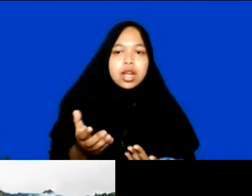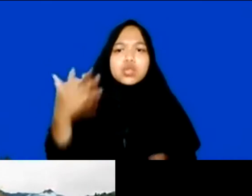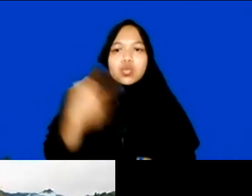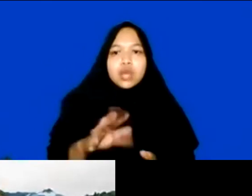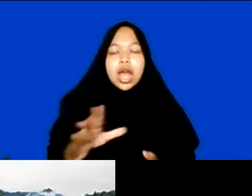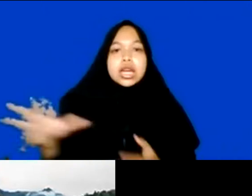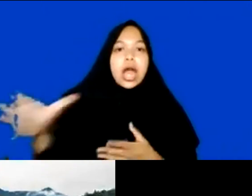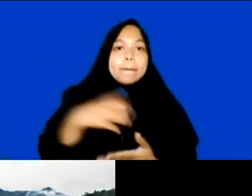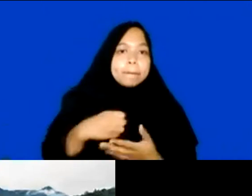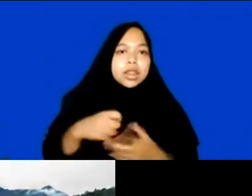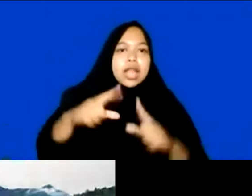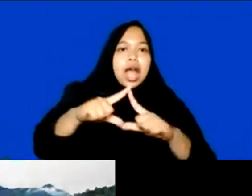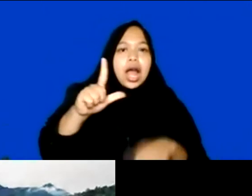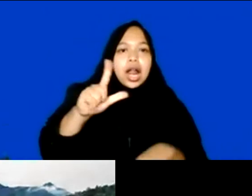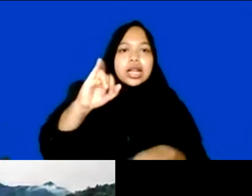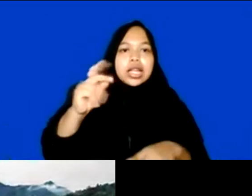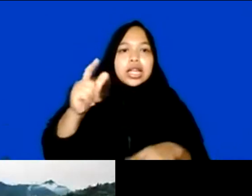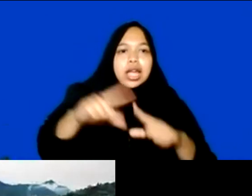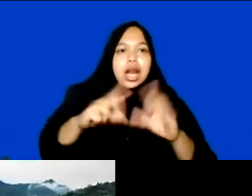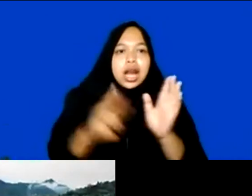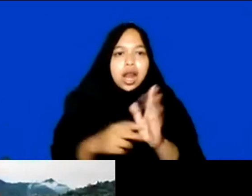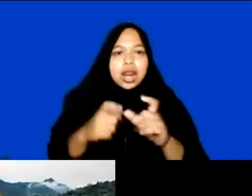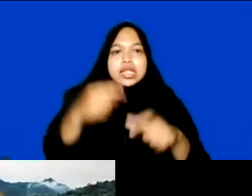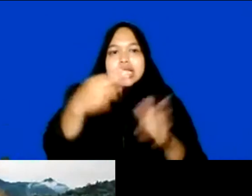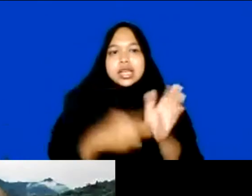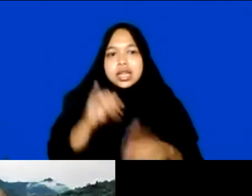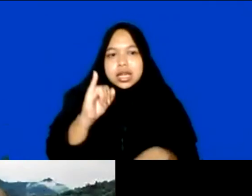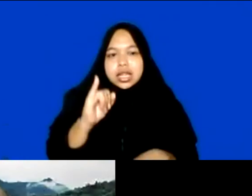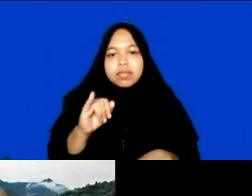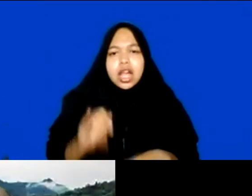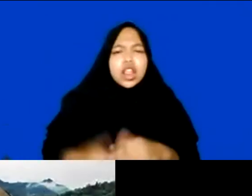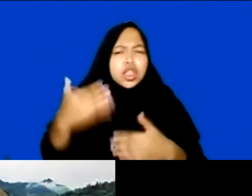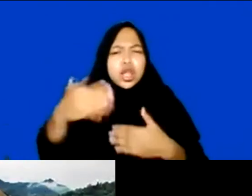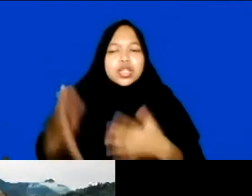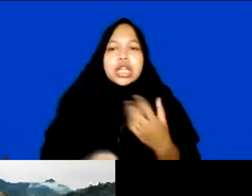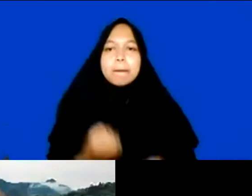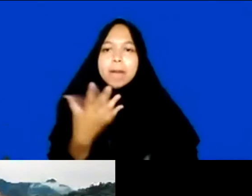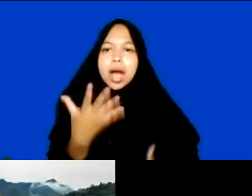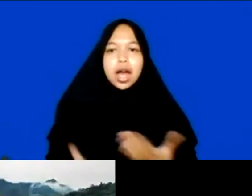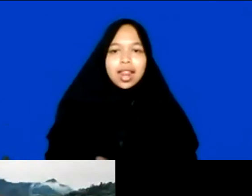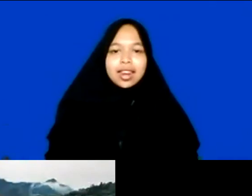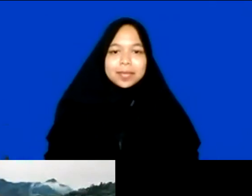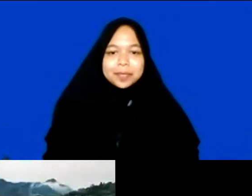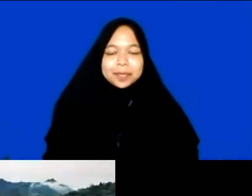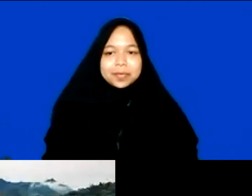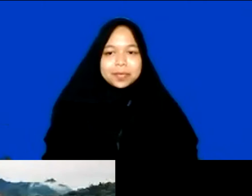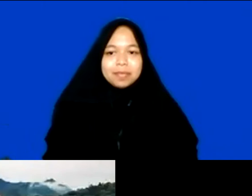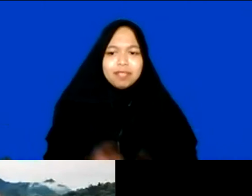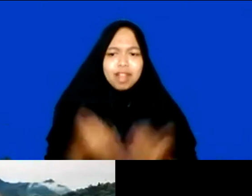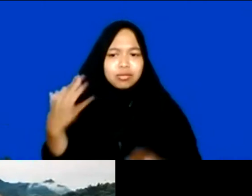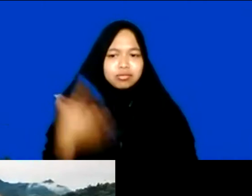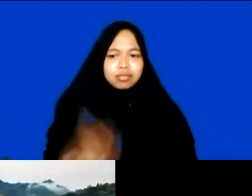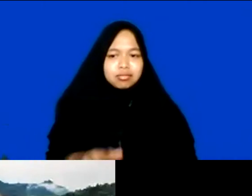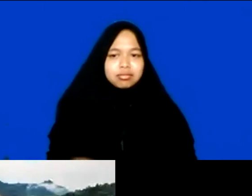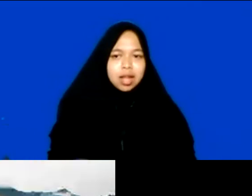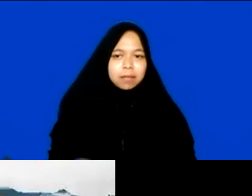berkarya seni kulit itu sendiri. Oke, karena sudah pukul 7:13, mungkin dari saya